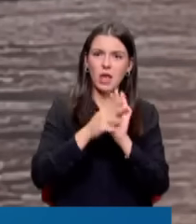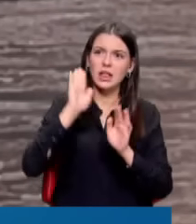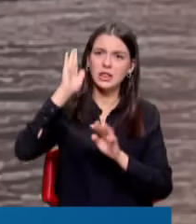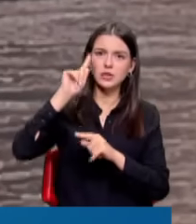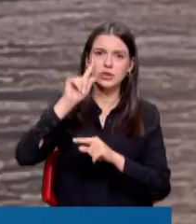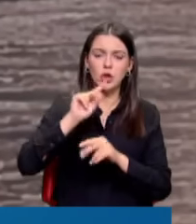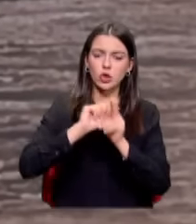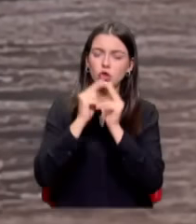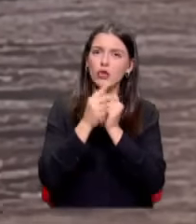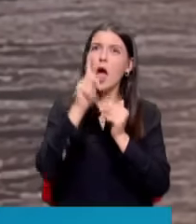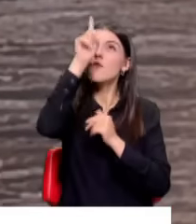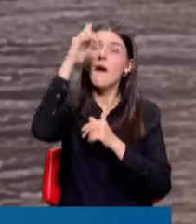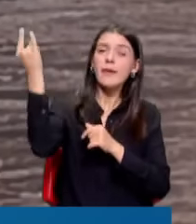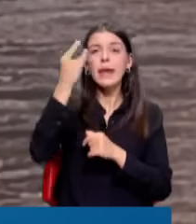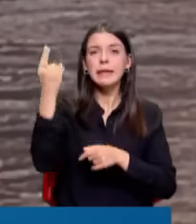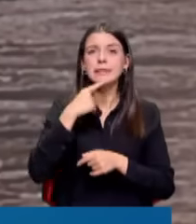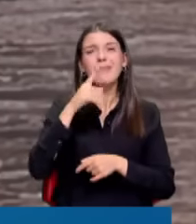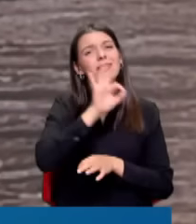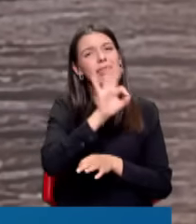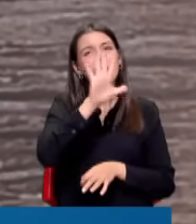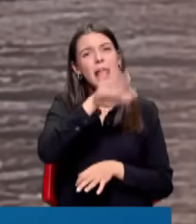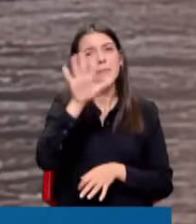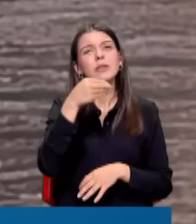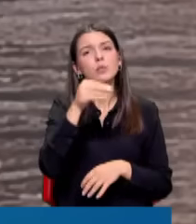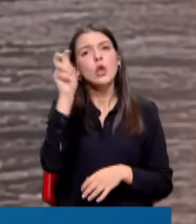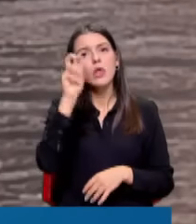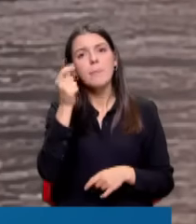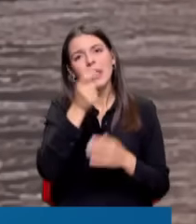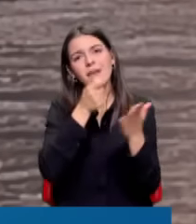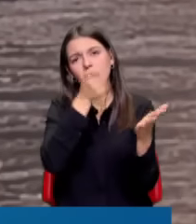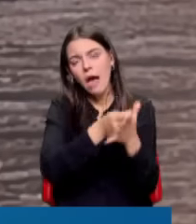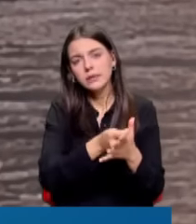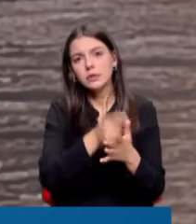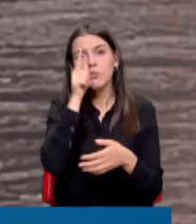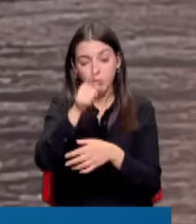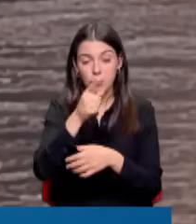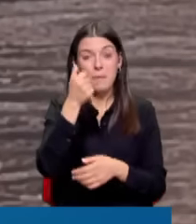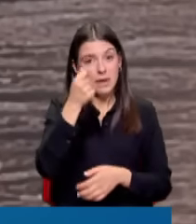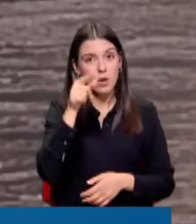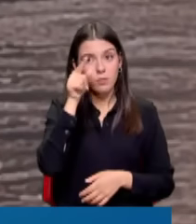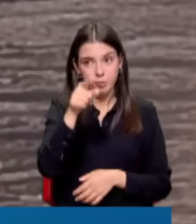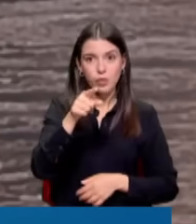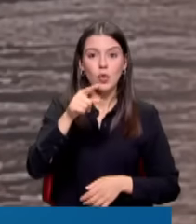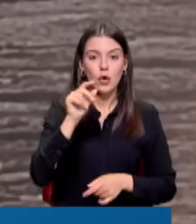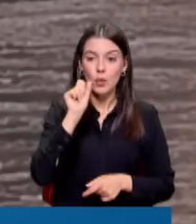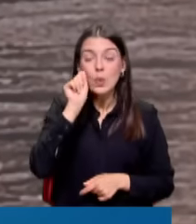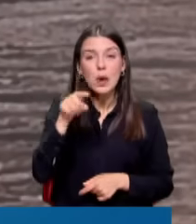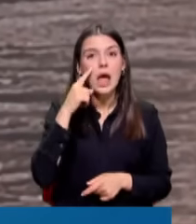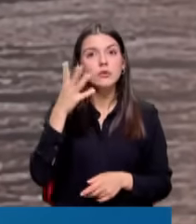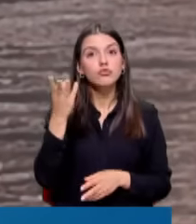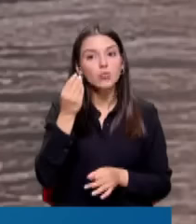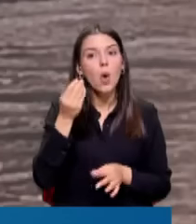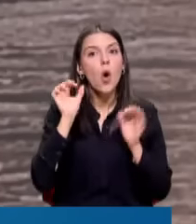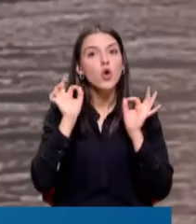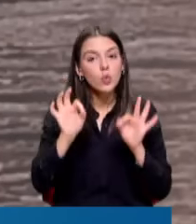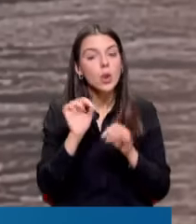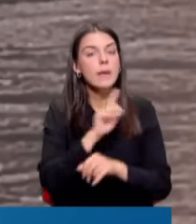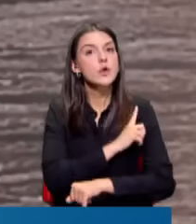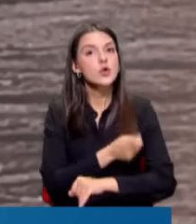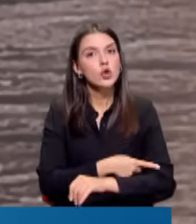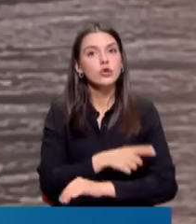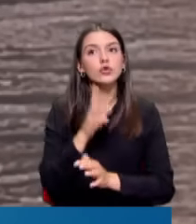tur atıversin diye tam 55 milyon dolar para verdiniz. İşte bu parayla bu ülkeye çok donanımlı ve hakikaten güçlü iki